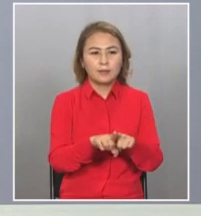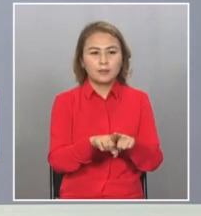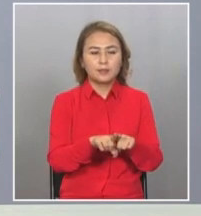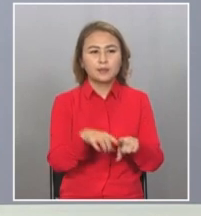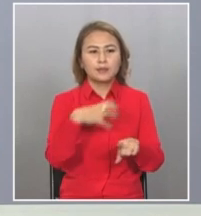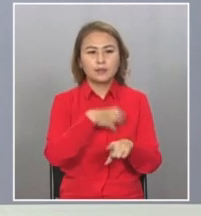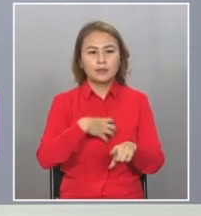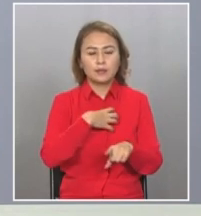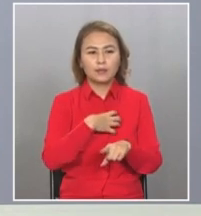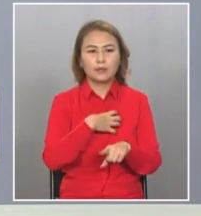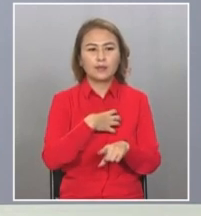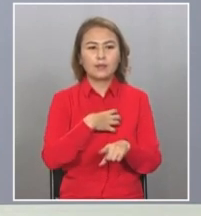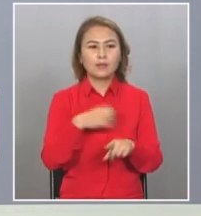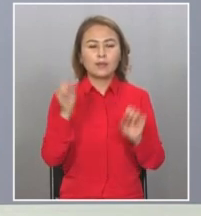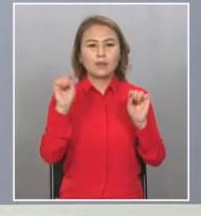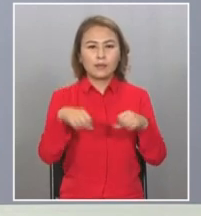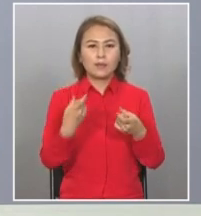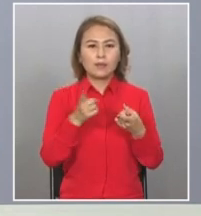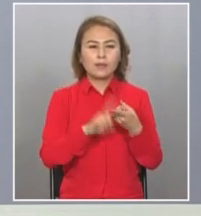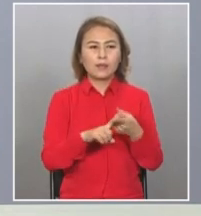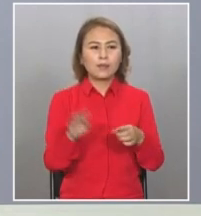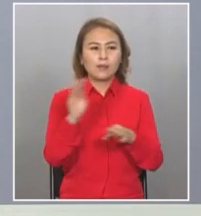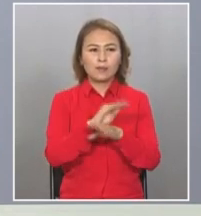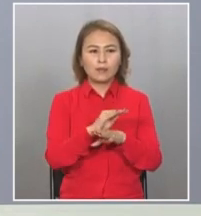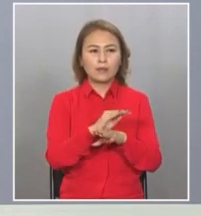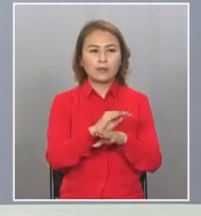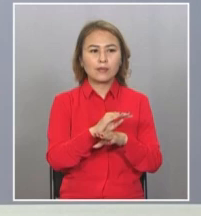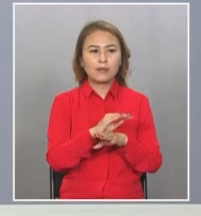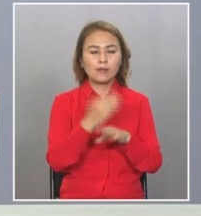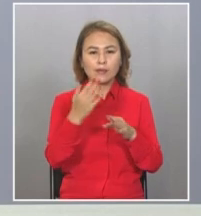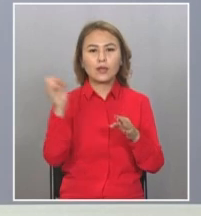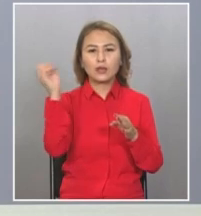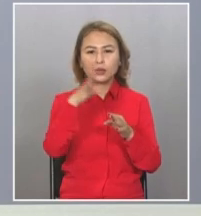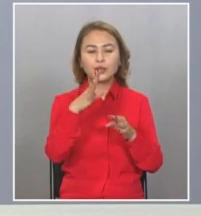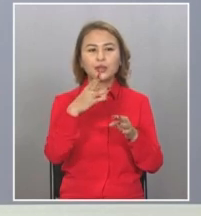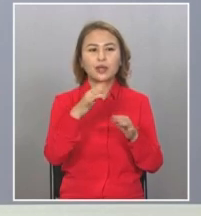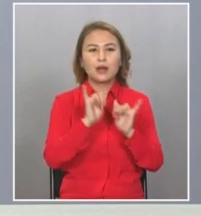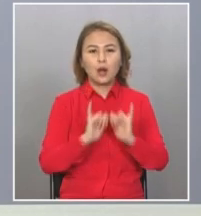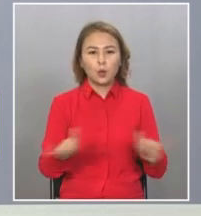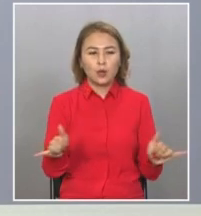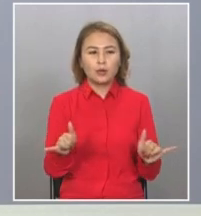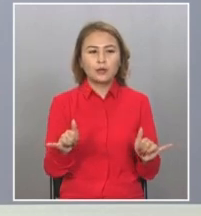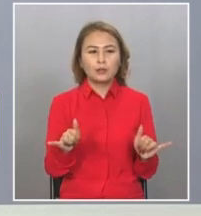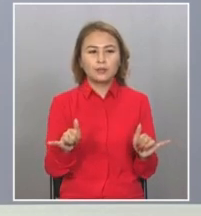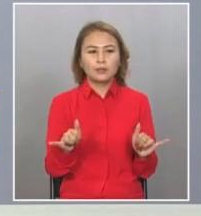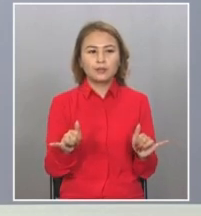негізгі себебі шар тәріздес болуына байланысты. Сонымен қатар, бұл күн радиациясының таралуы